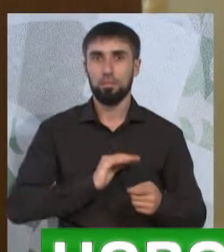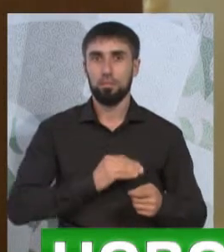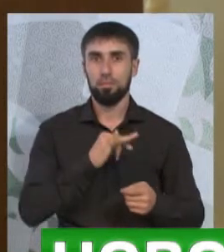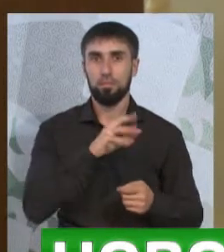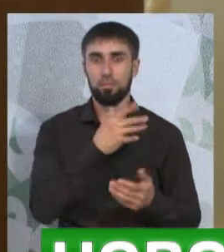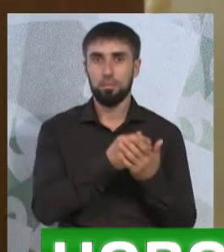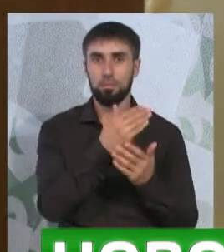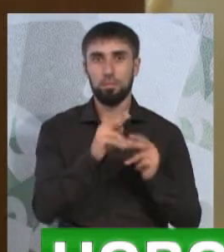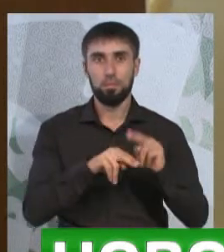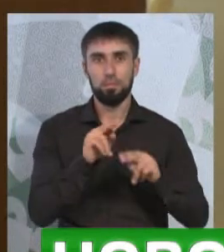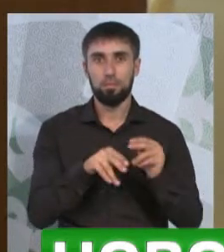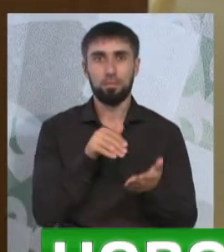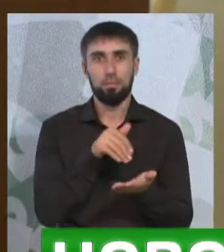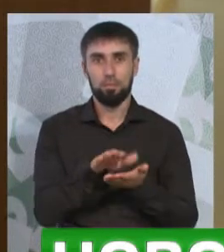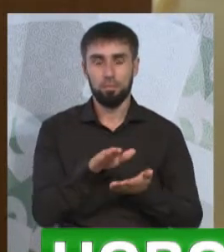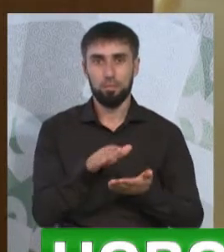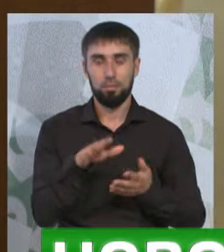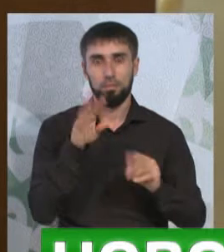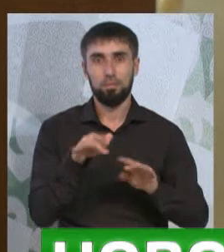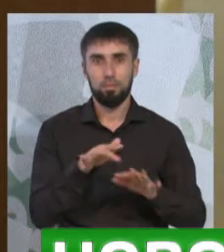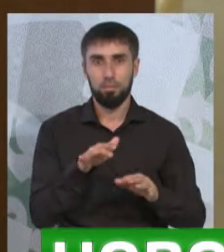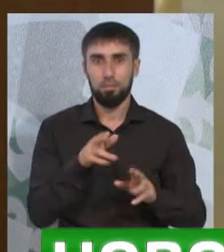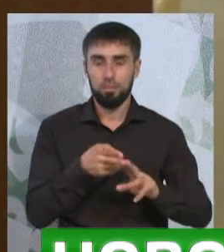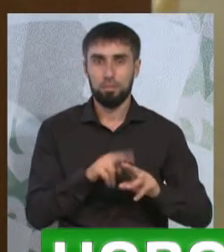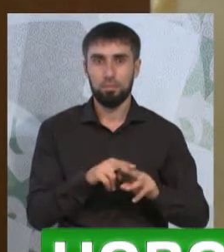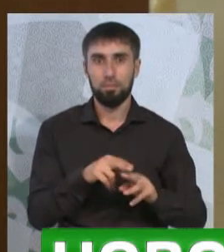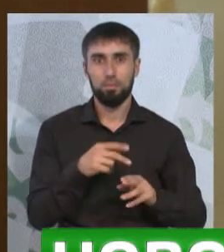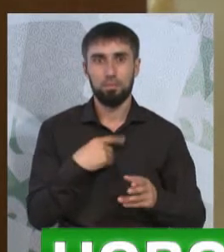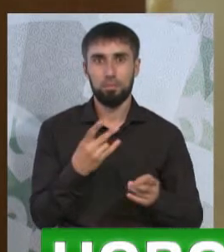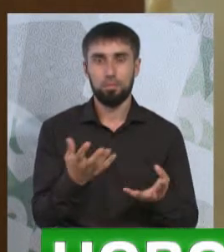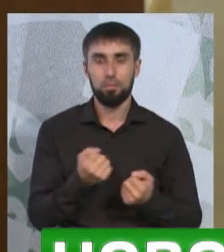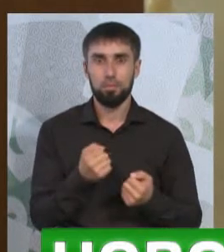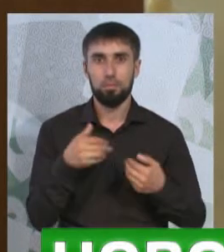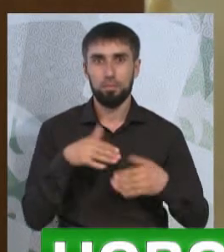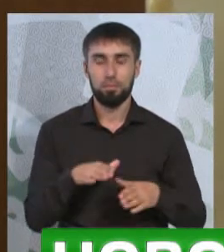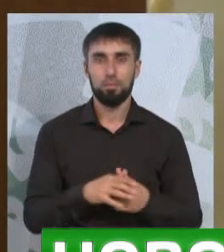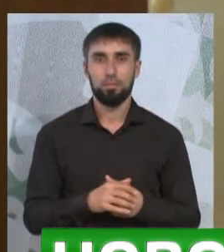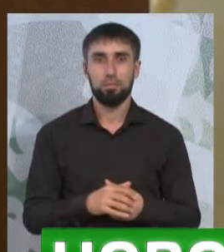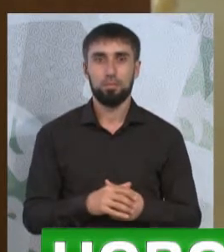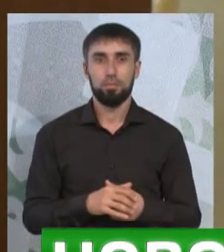всех мероприятий. Поэтому, наверное, надо принимать какие-то решения.